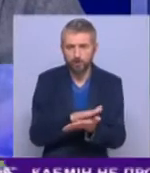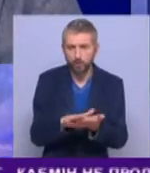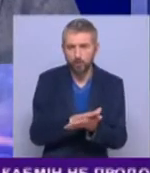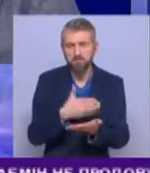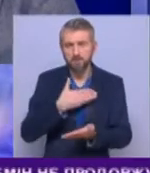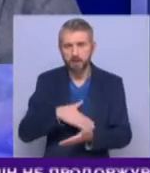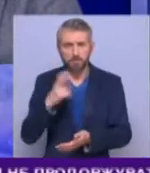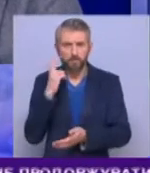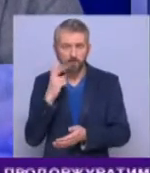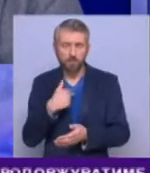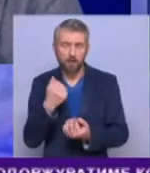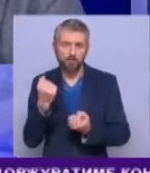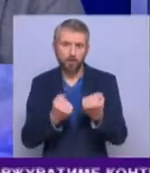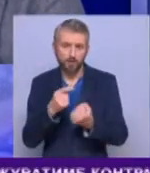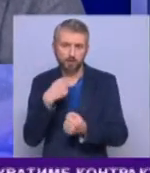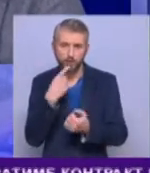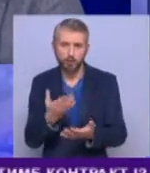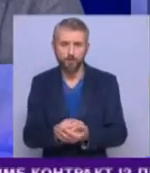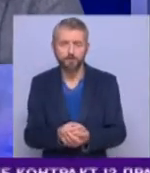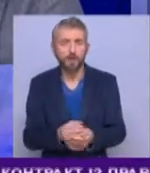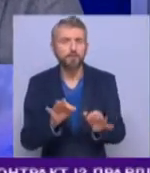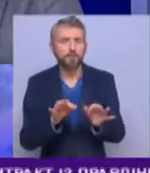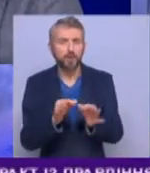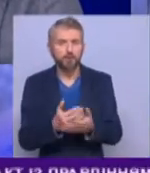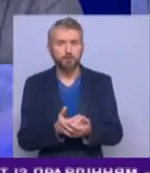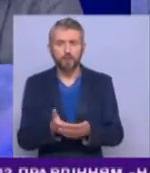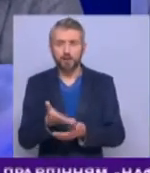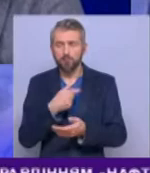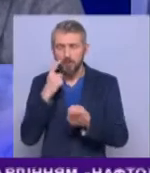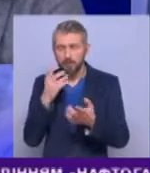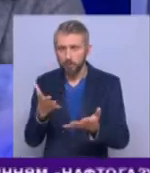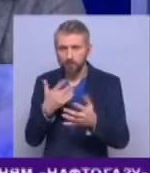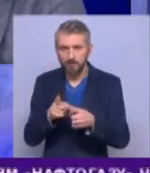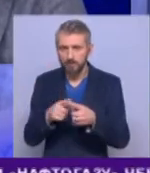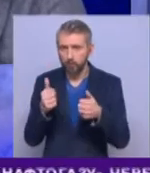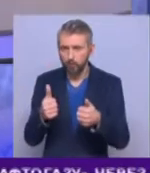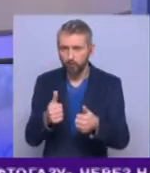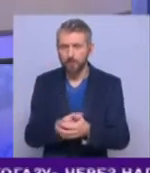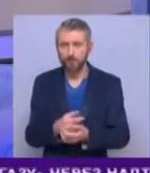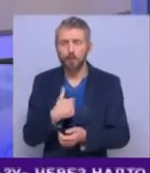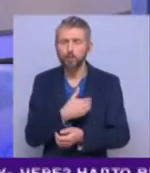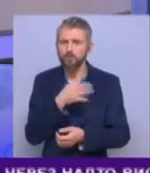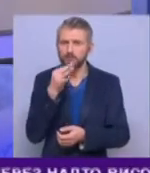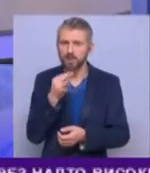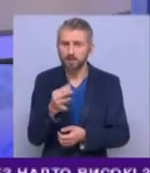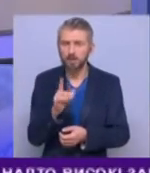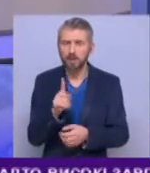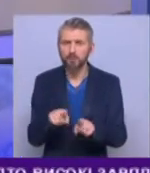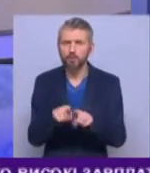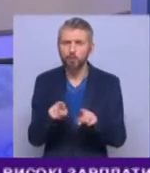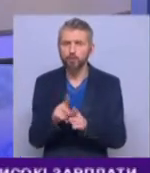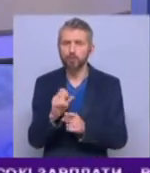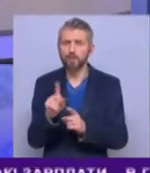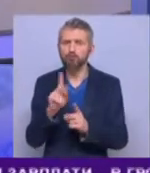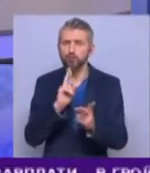нас була. Це як я водій, просто як водій кажу. Ну, звичайно, що якщо... Ми вже з'ясували, це ж супер. Я хотів би сказати, пане Олеже, але все одно, на що